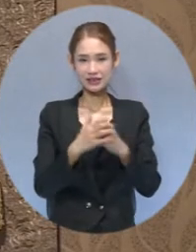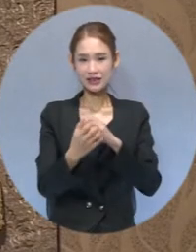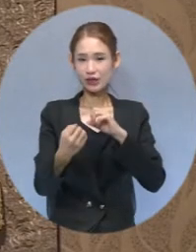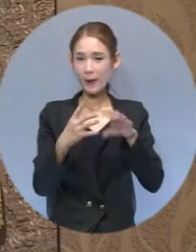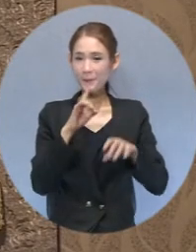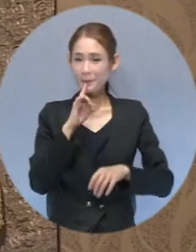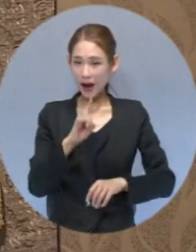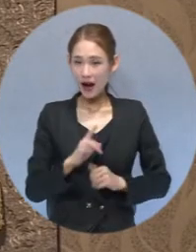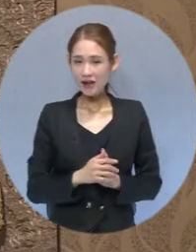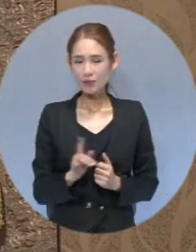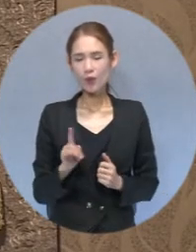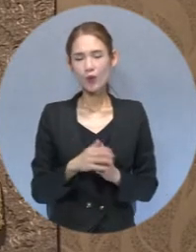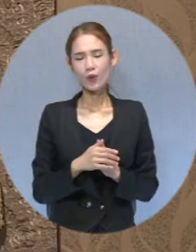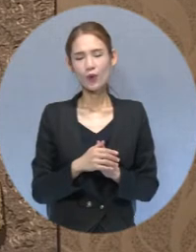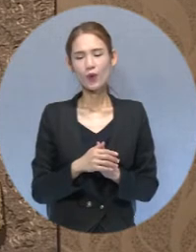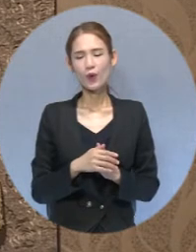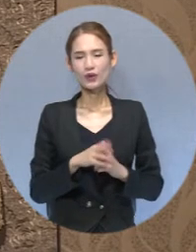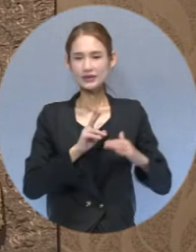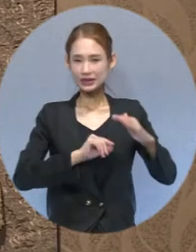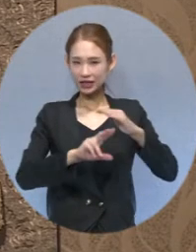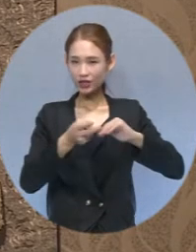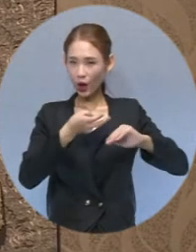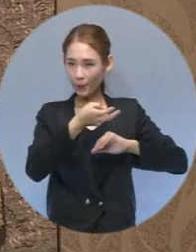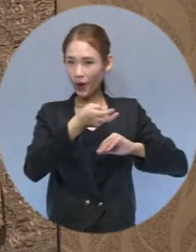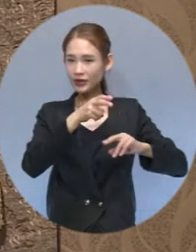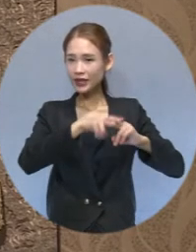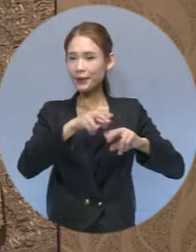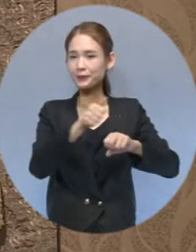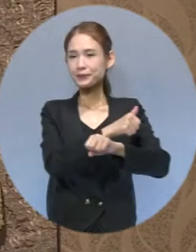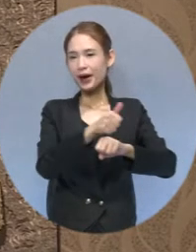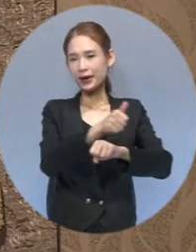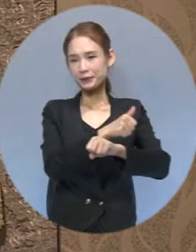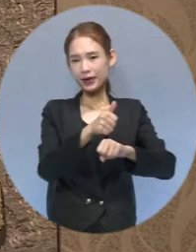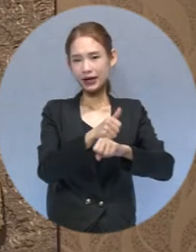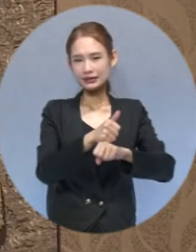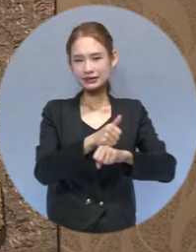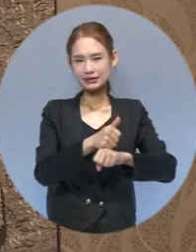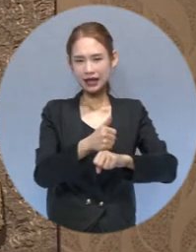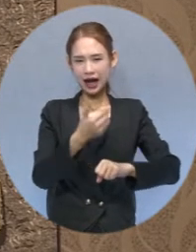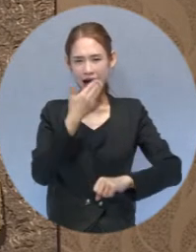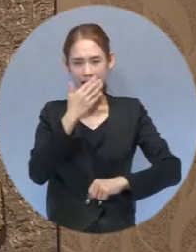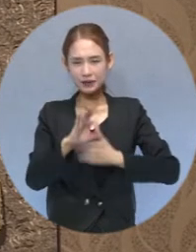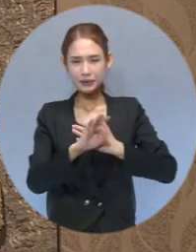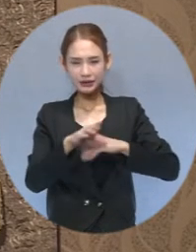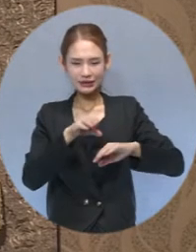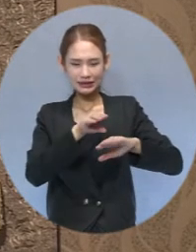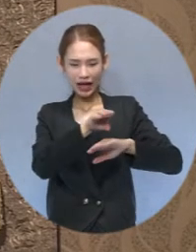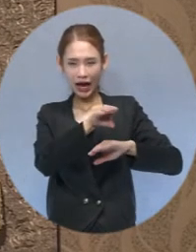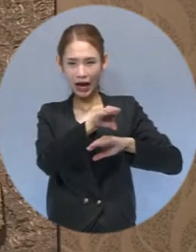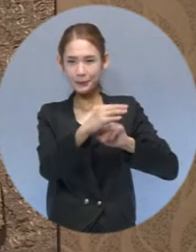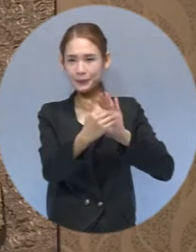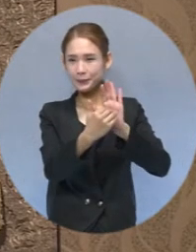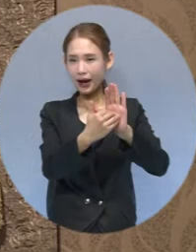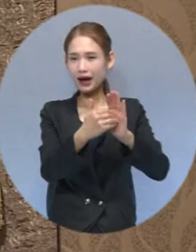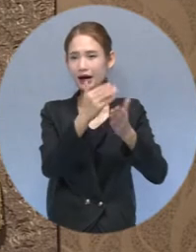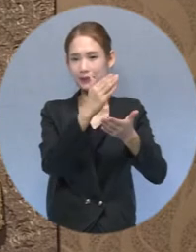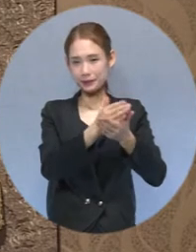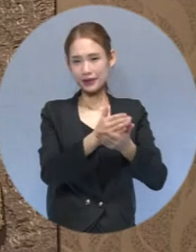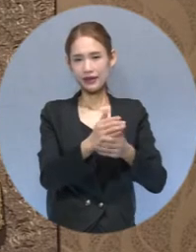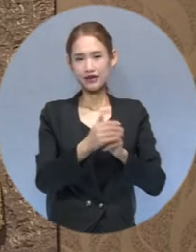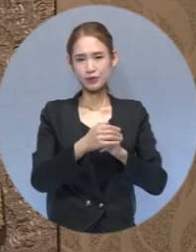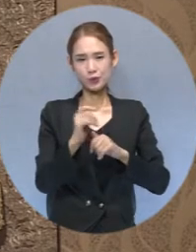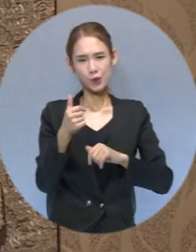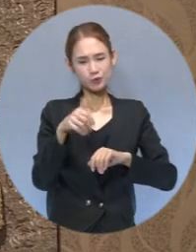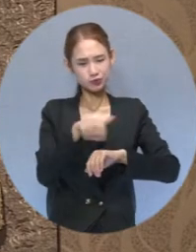곧 대중교통을 타고 다니게 하고 최대한 차를 억제하겠다는 뜻입니다. 다수 불편함이